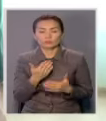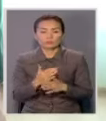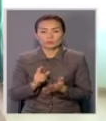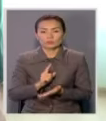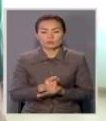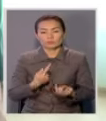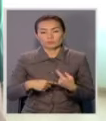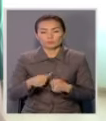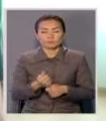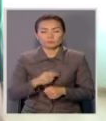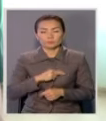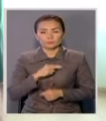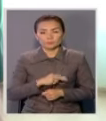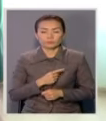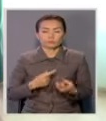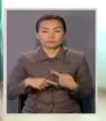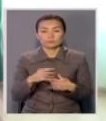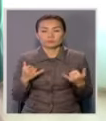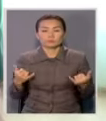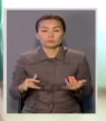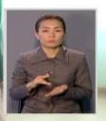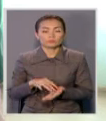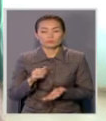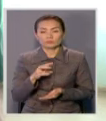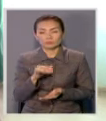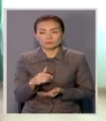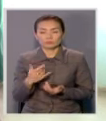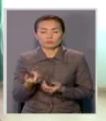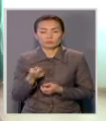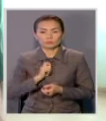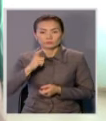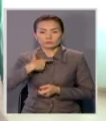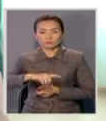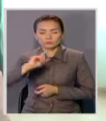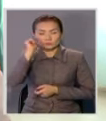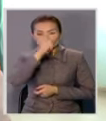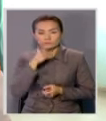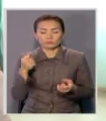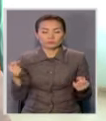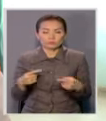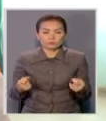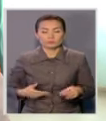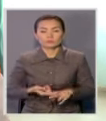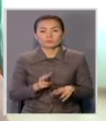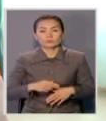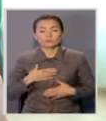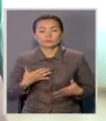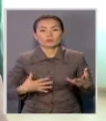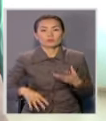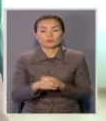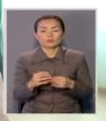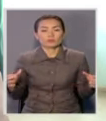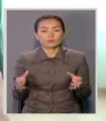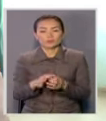народу это наша главная задача настоящее время в городе Атырау Я получил номинацию Человек года в соответствии с этим выражаю благодарность